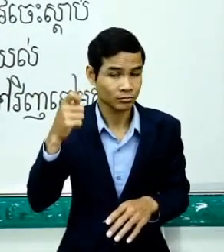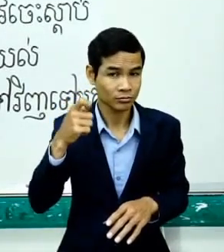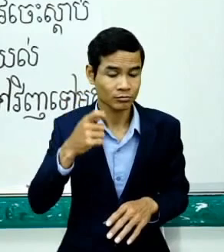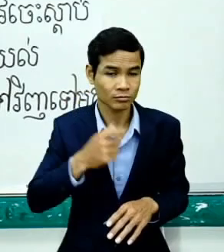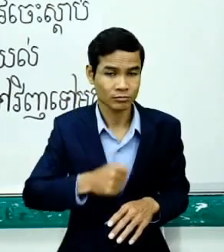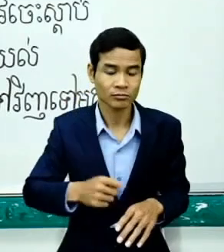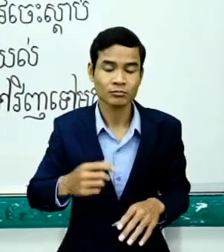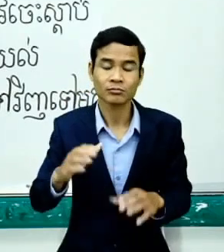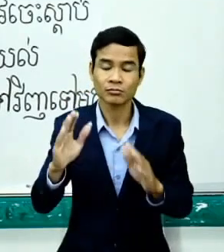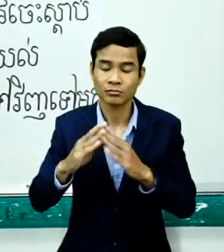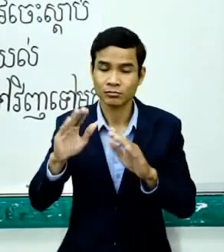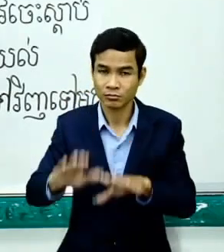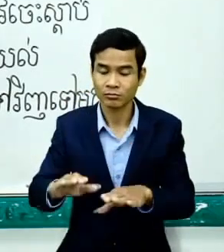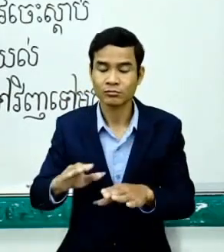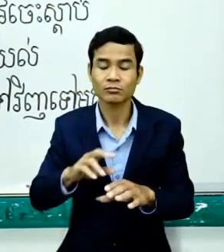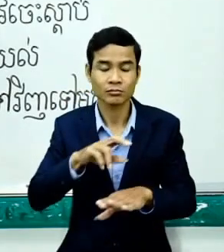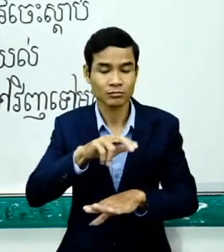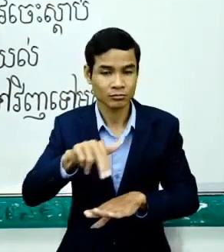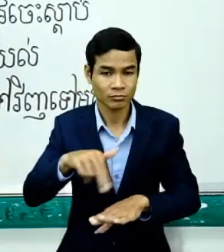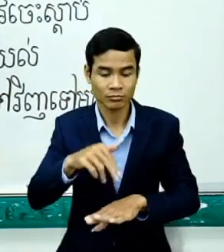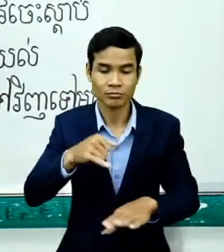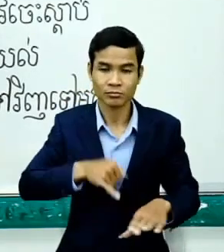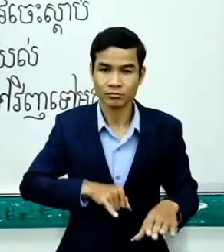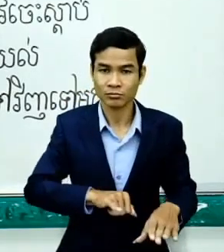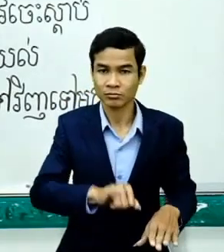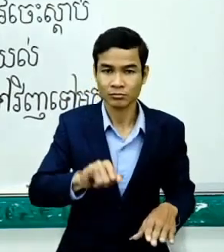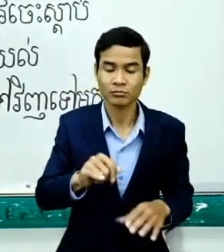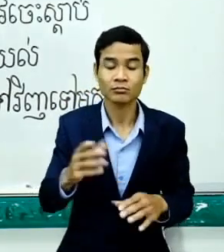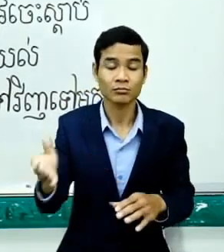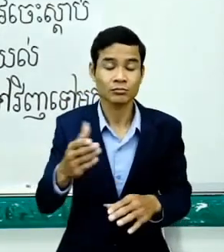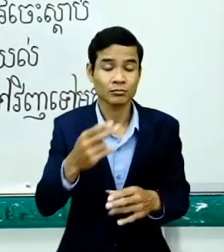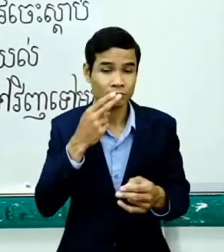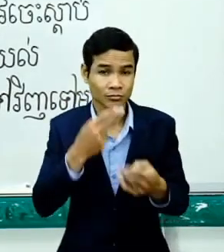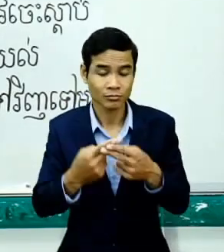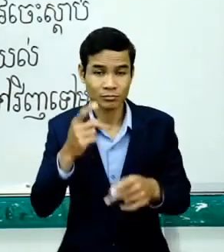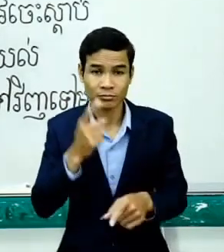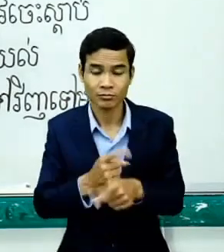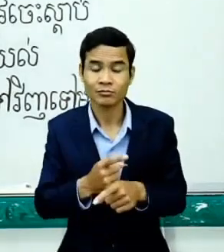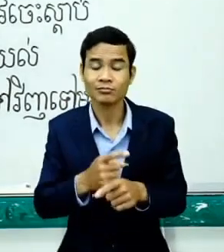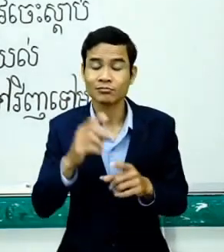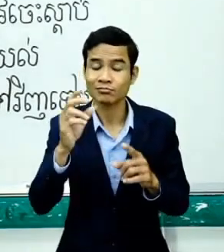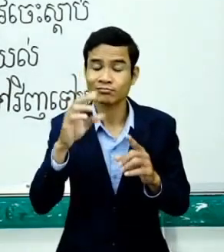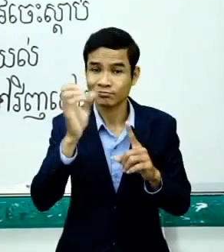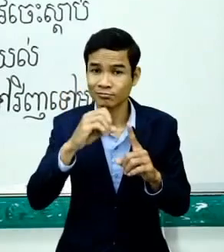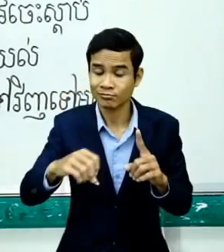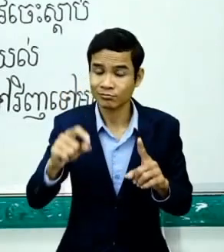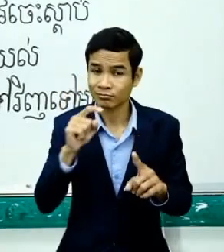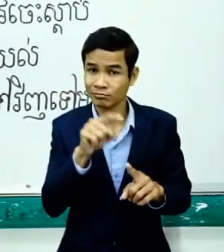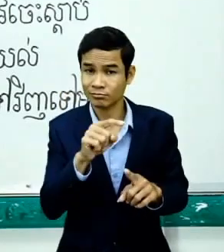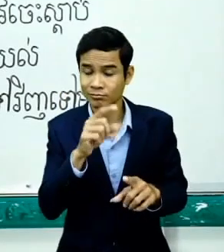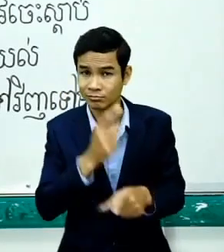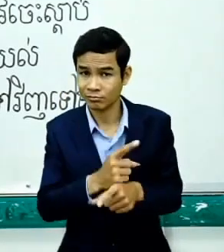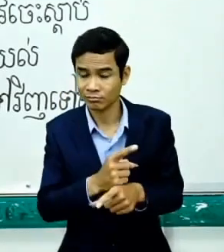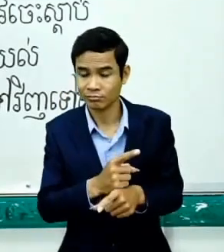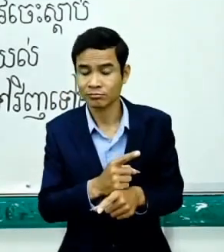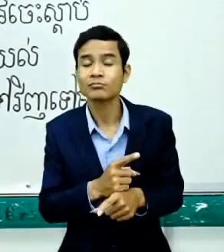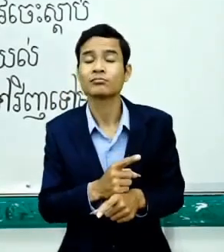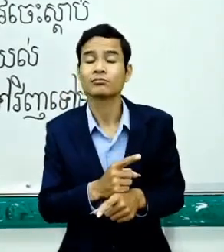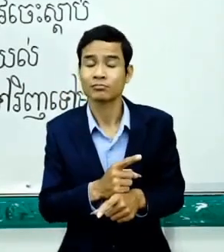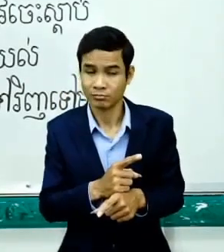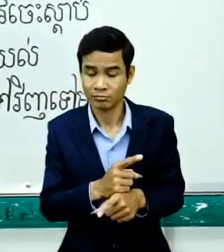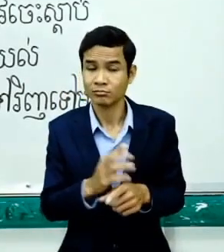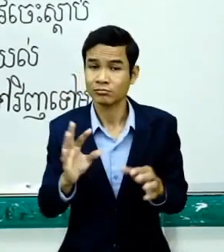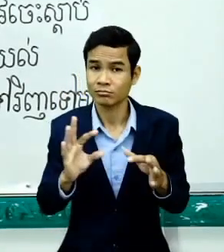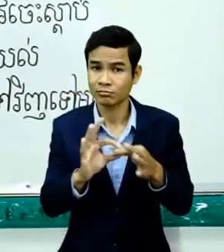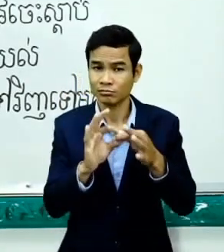tế thái tòm chảy chả con mơ mới chầm lại đi thân nó không là bạn muốn đi ăn con chà cứ thật là khăn